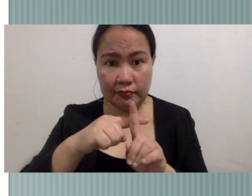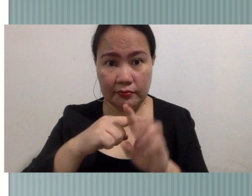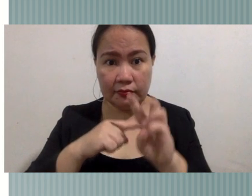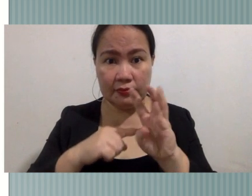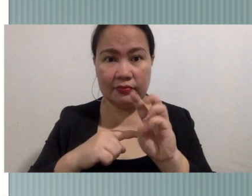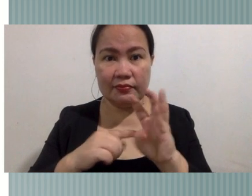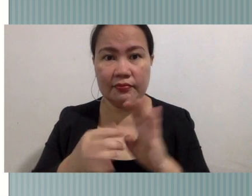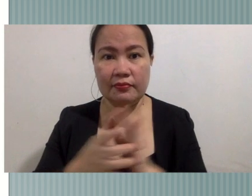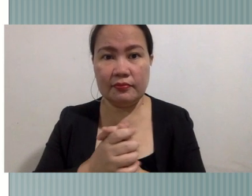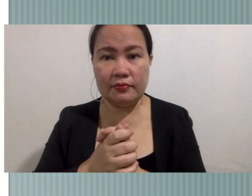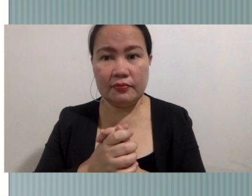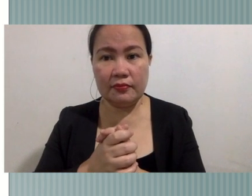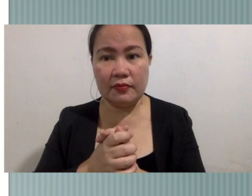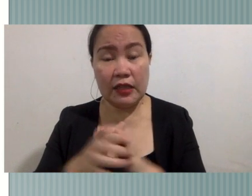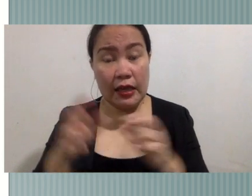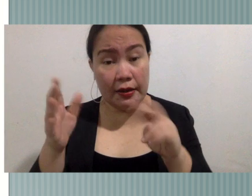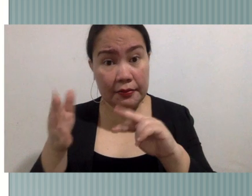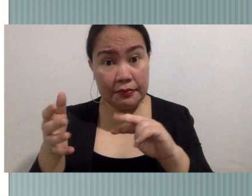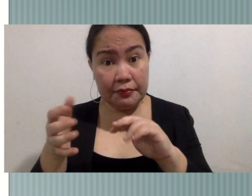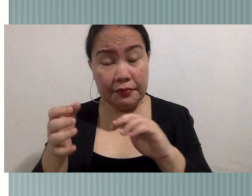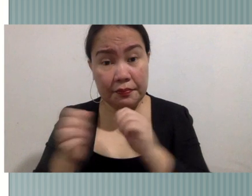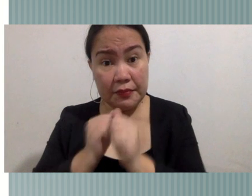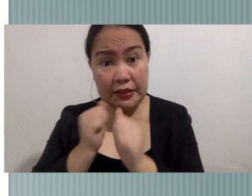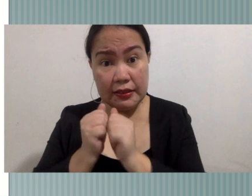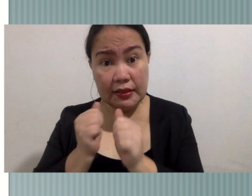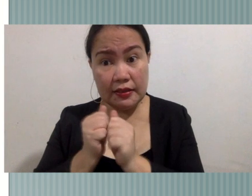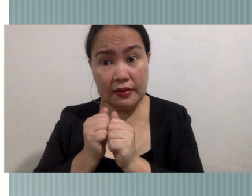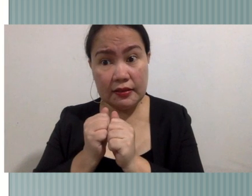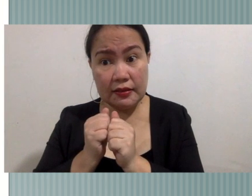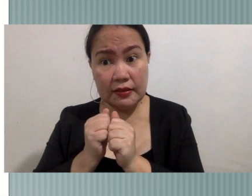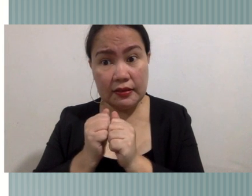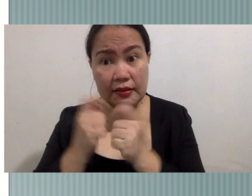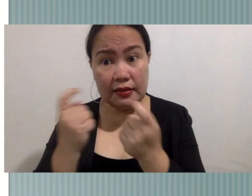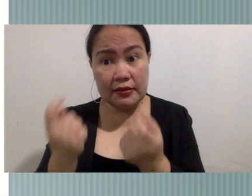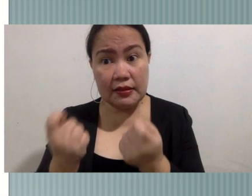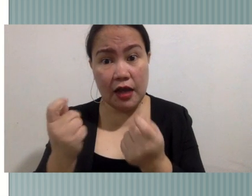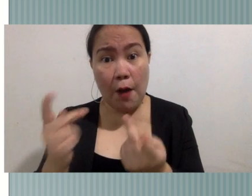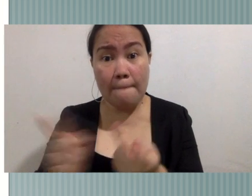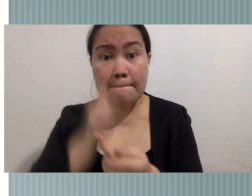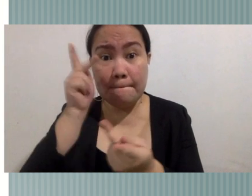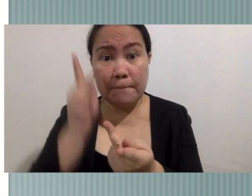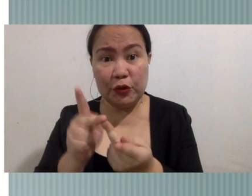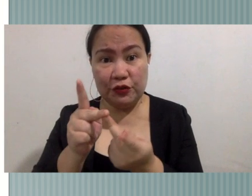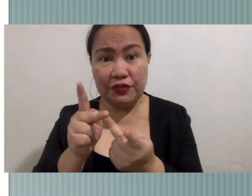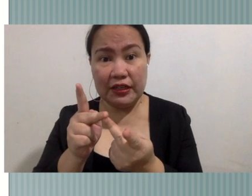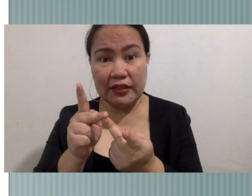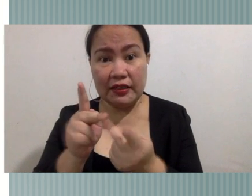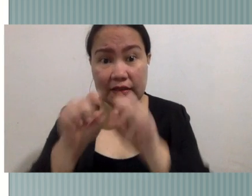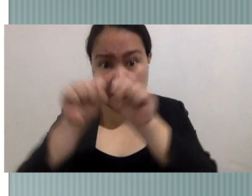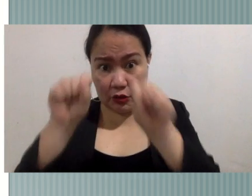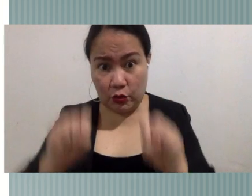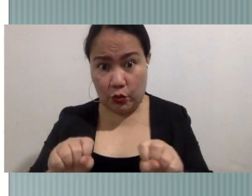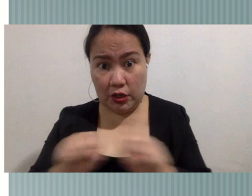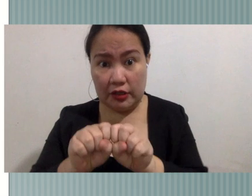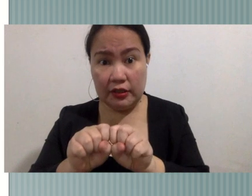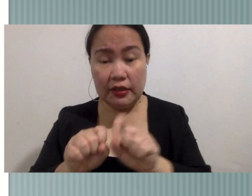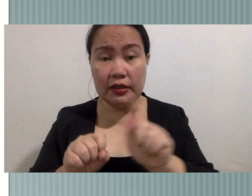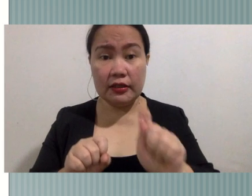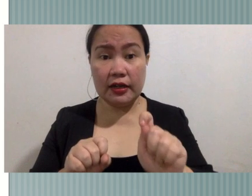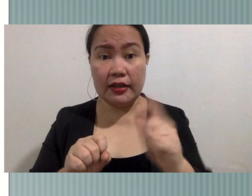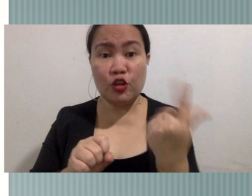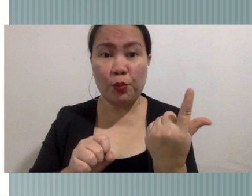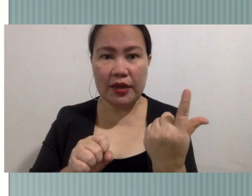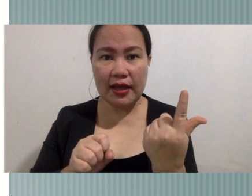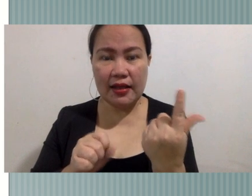16. Okay, so ibig sabihin, ito ay isa ng perfect squared trinomials.